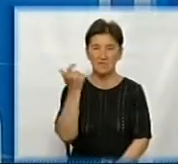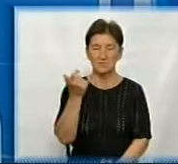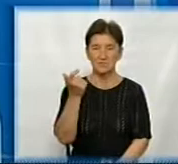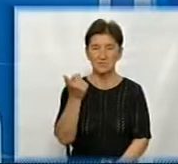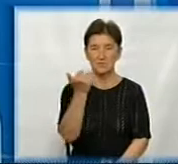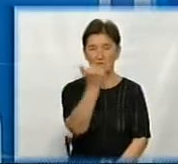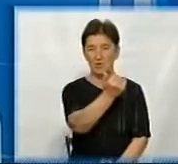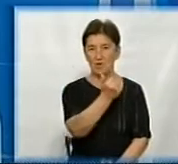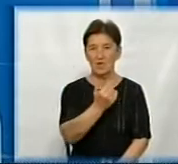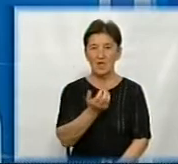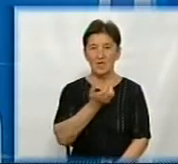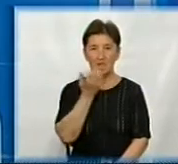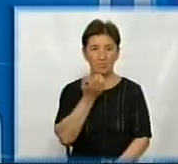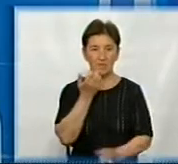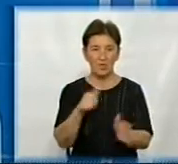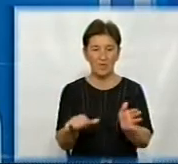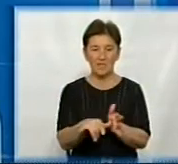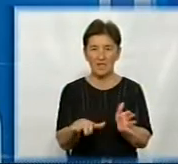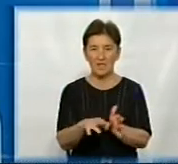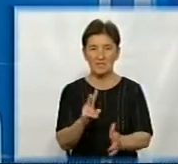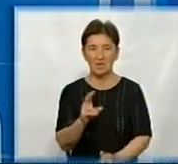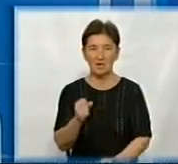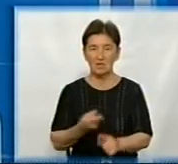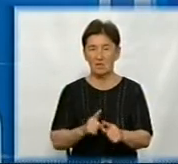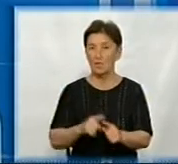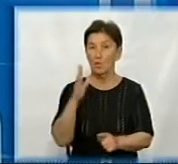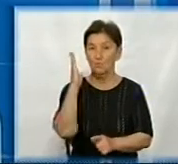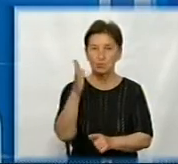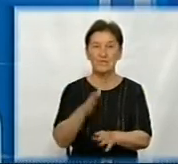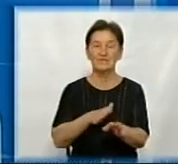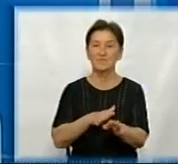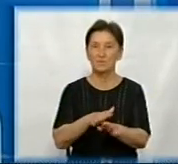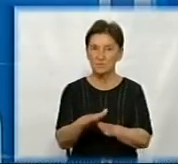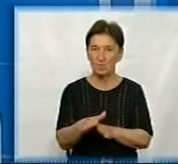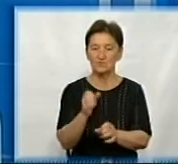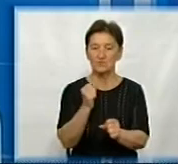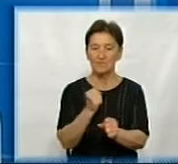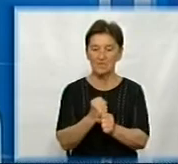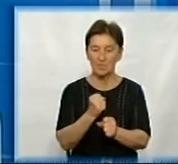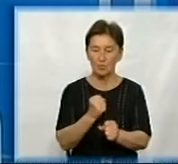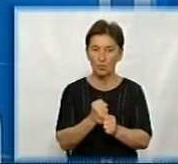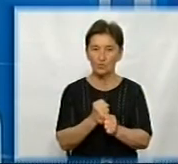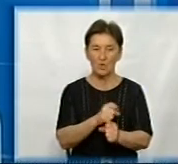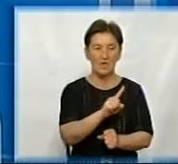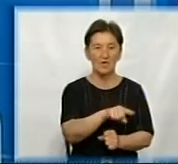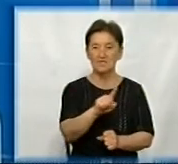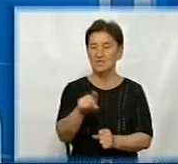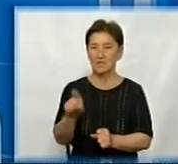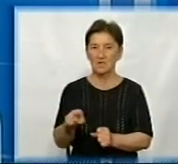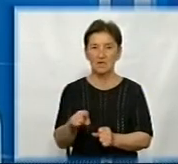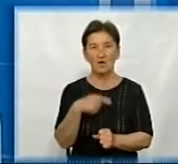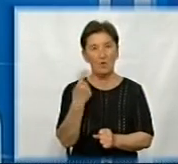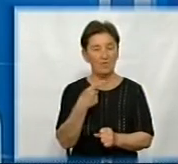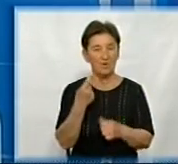теплоенергетика теперішнього комунального підприємства, яке буде забезпечувати роботу цих комплексів?